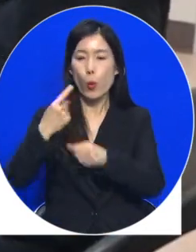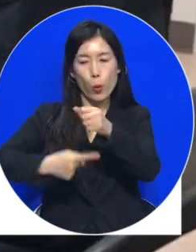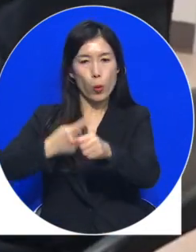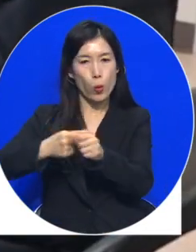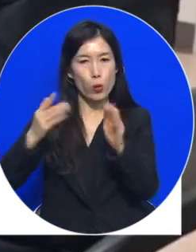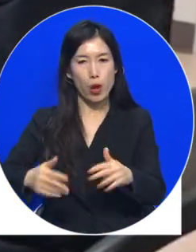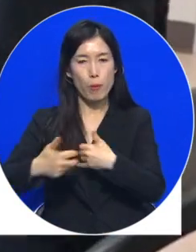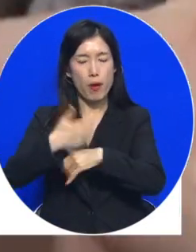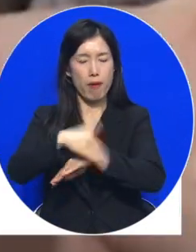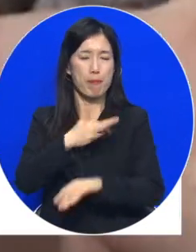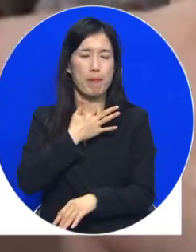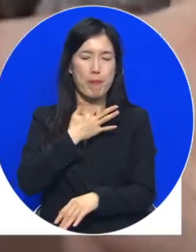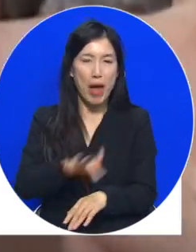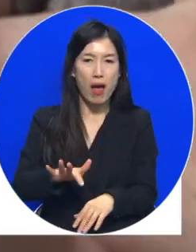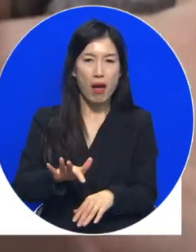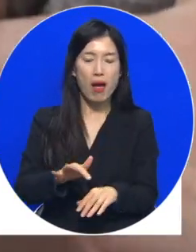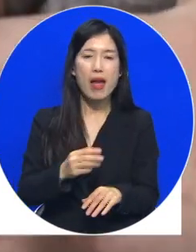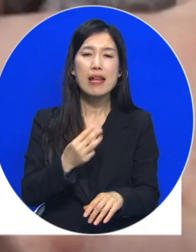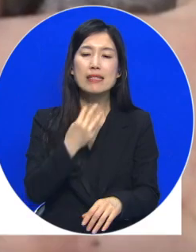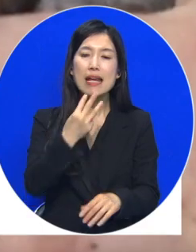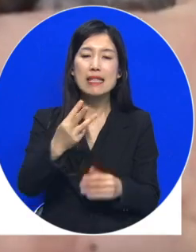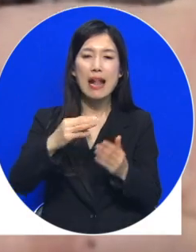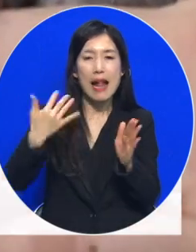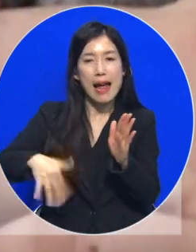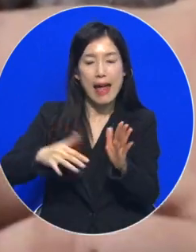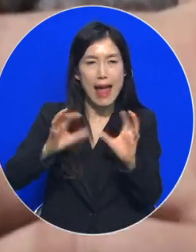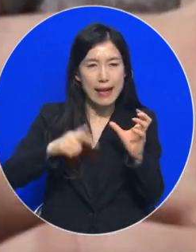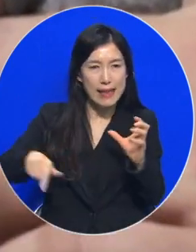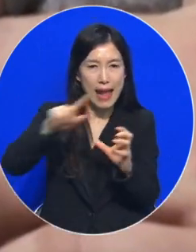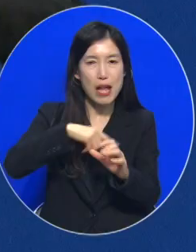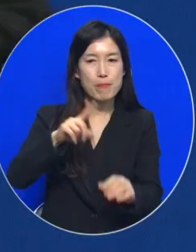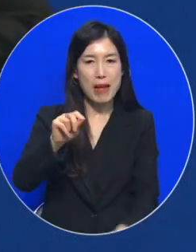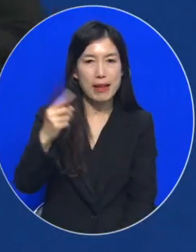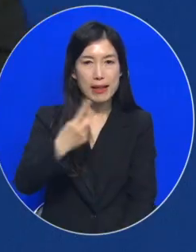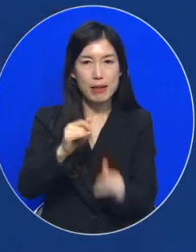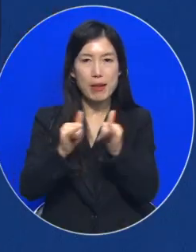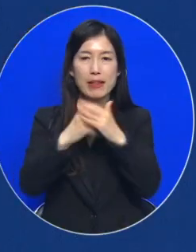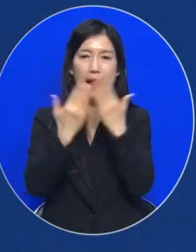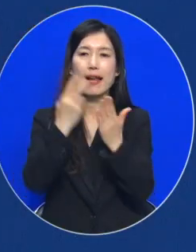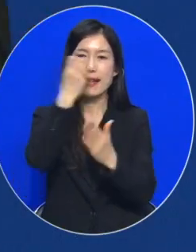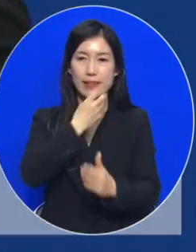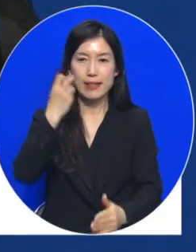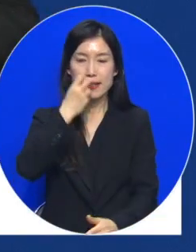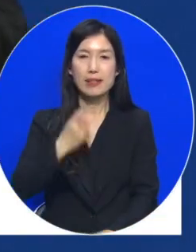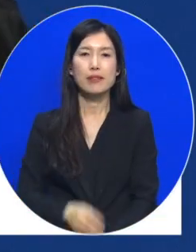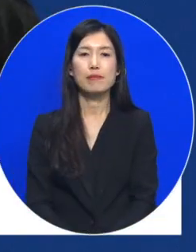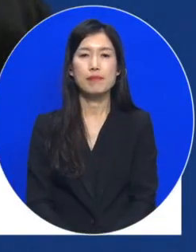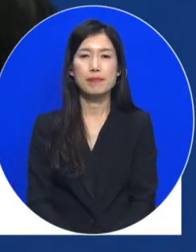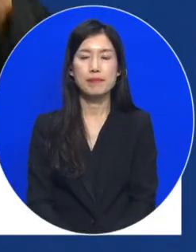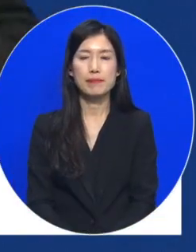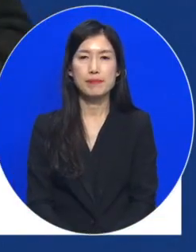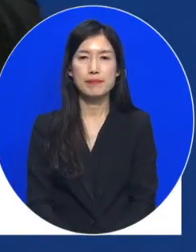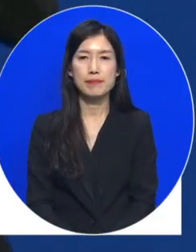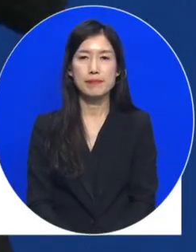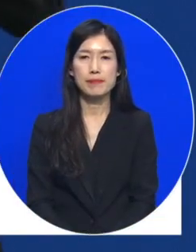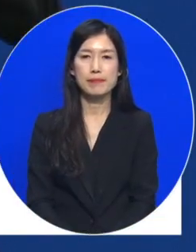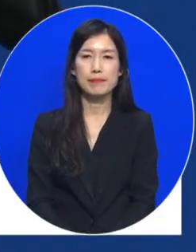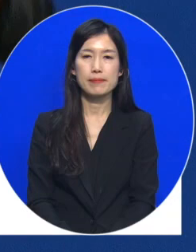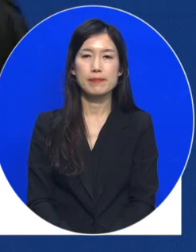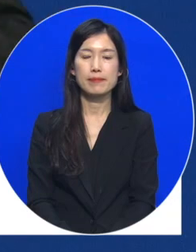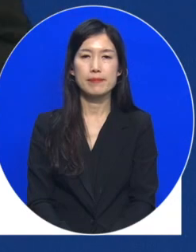않은 36개월까지의 아동 11,000명을 집중 조사합니다 학대가 의심될 경우에는 경찰의